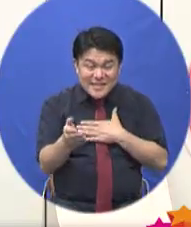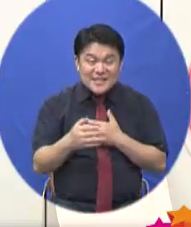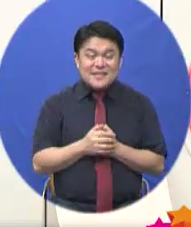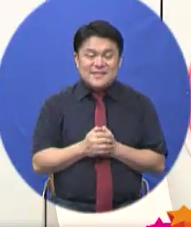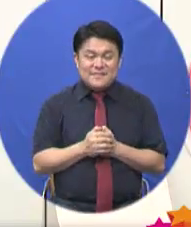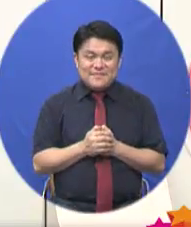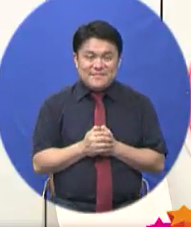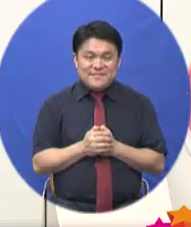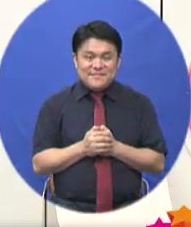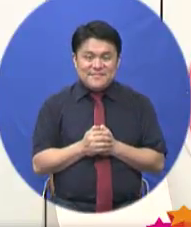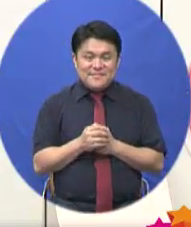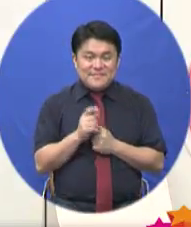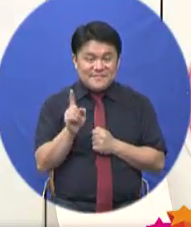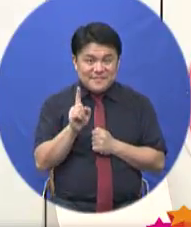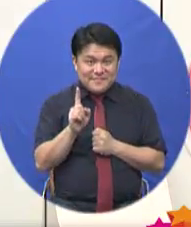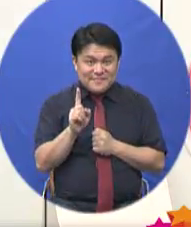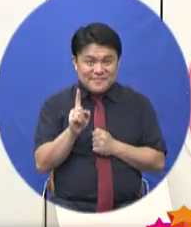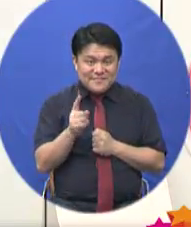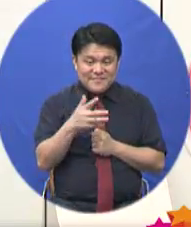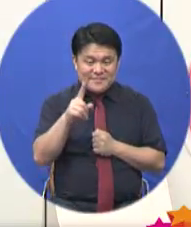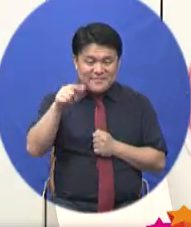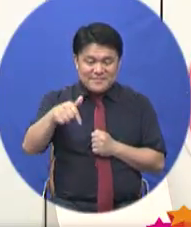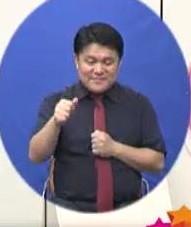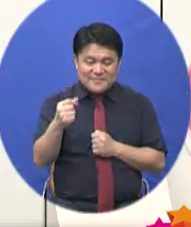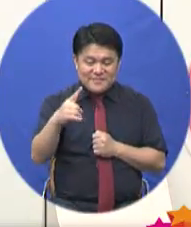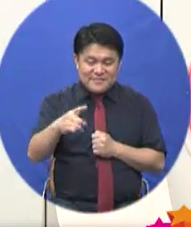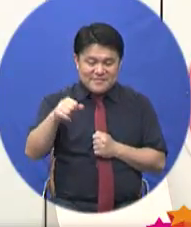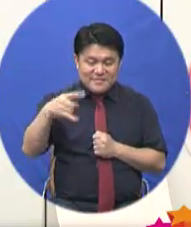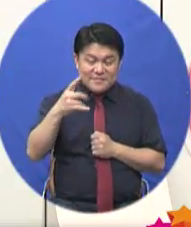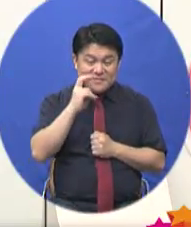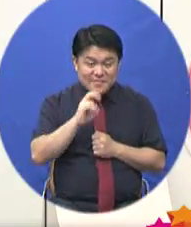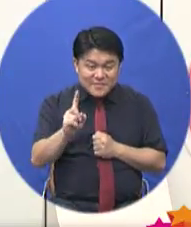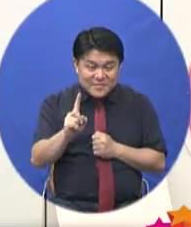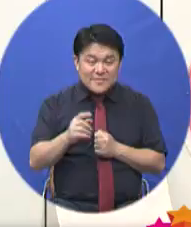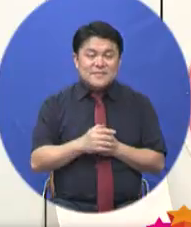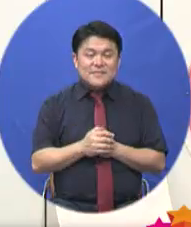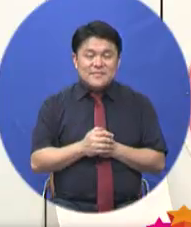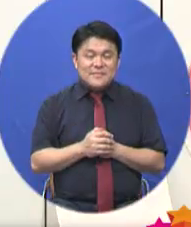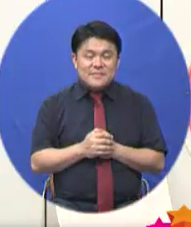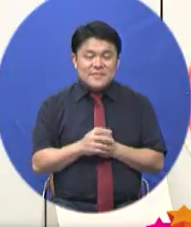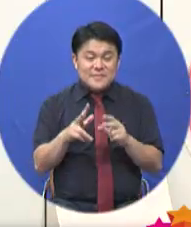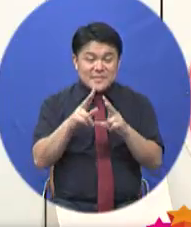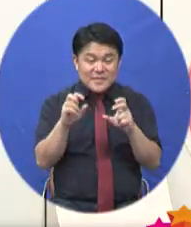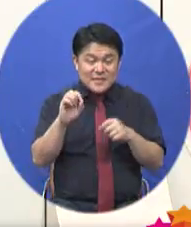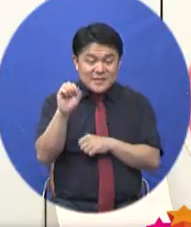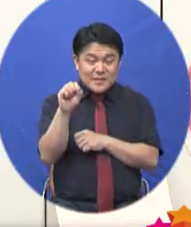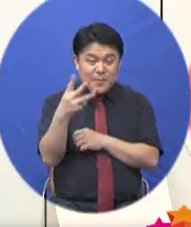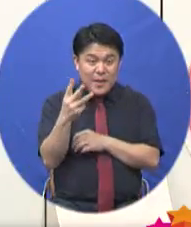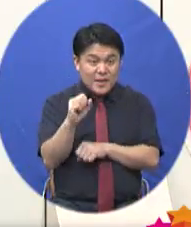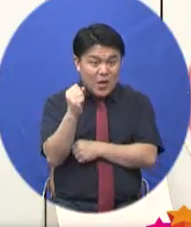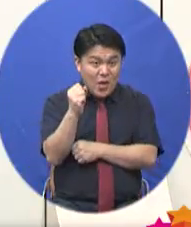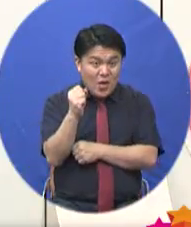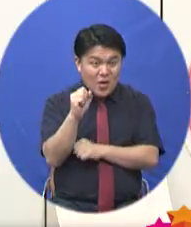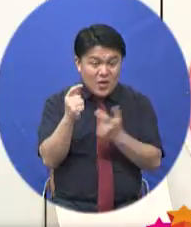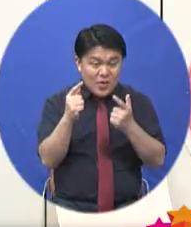불러주세요. 네. 네. 타고키님이 부릅니다. 공양미 300석이